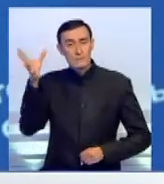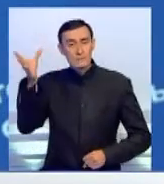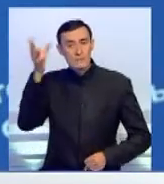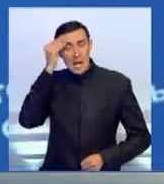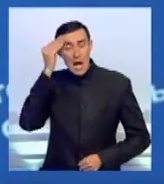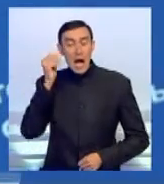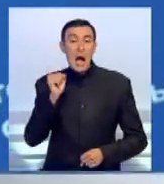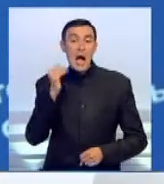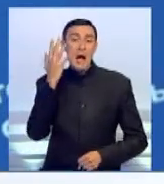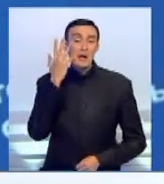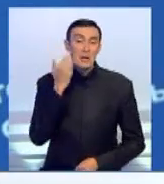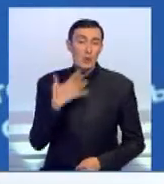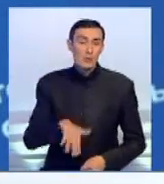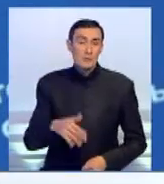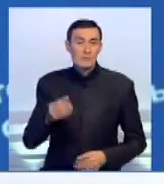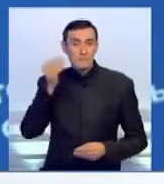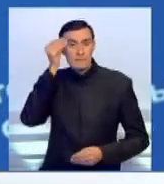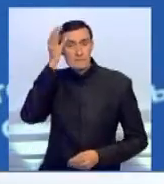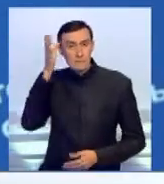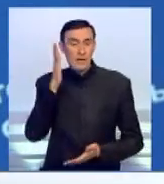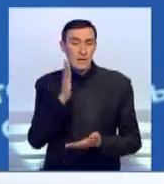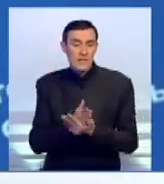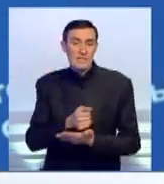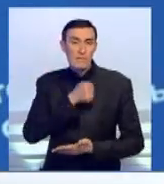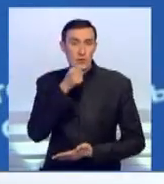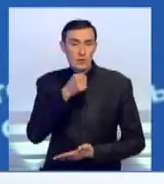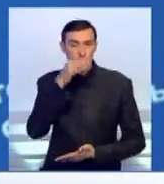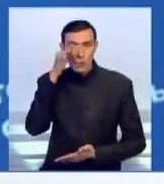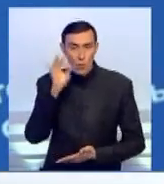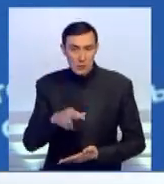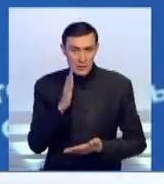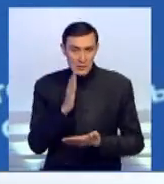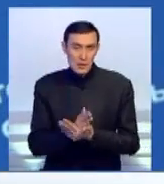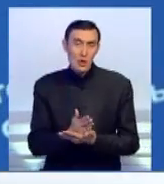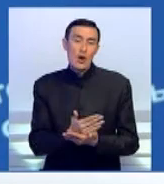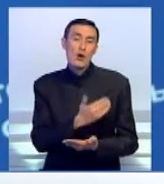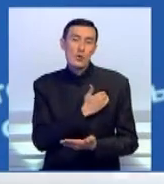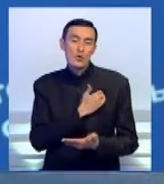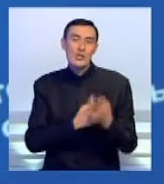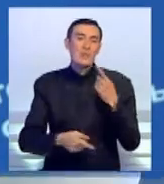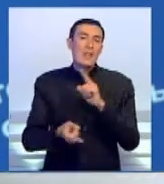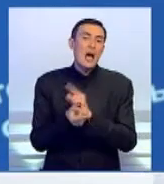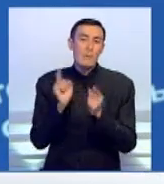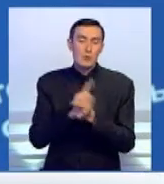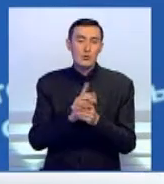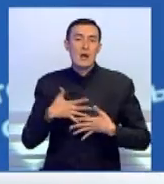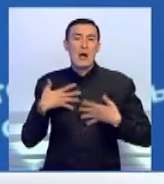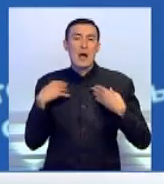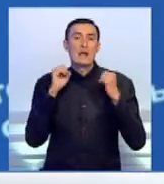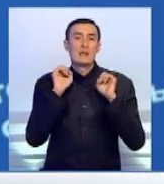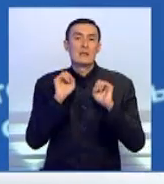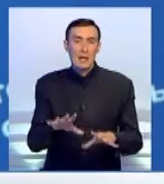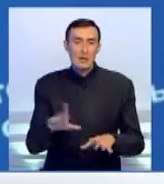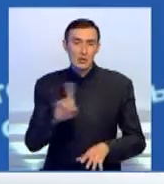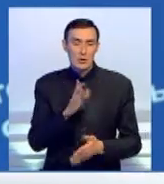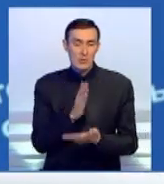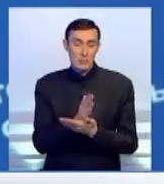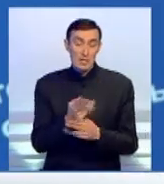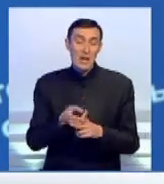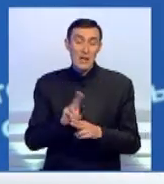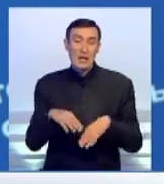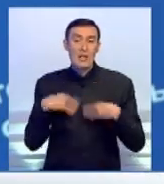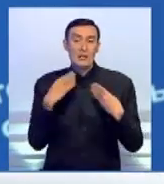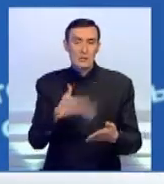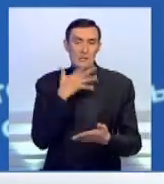когда уже как бы наполняешься с возрастом, тогда хочется уже отдавать то, что ты имеешь, и отдаешь это